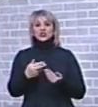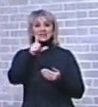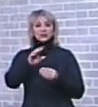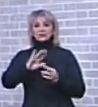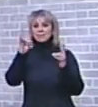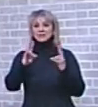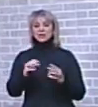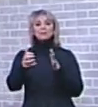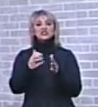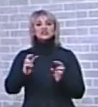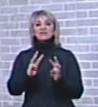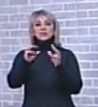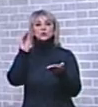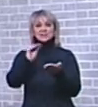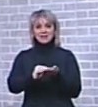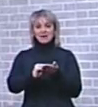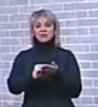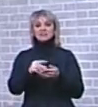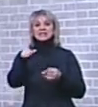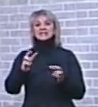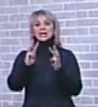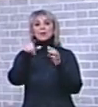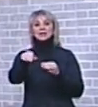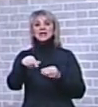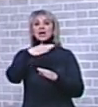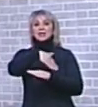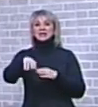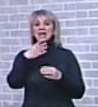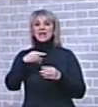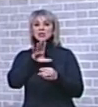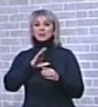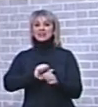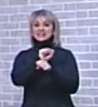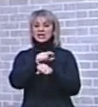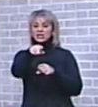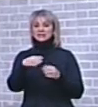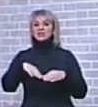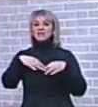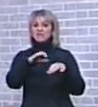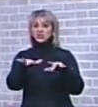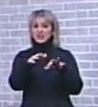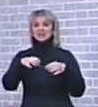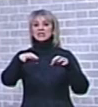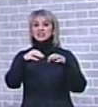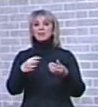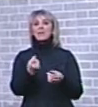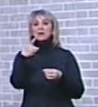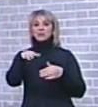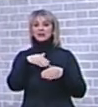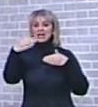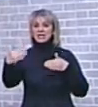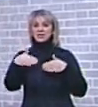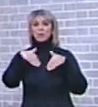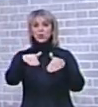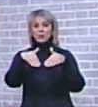пострадал. Причины возгорания устанавливаются. Из-за пожара на проспекте Ленина было перекрыто движение транспорта и образовалась длинная пробка.